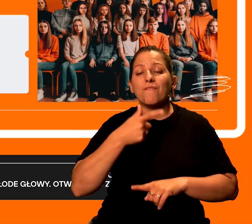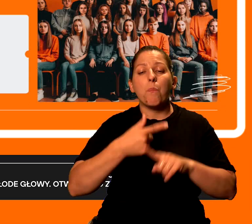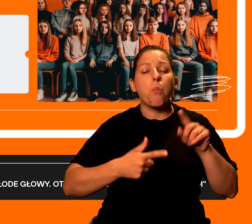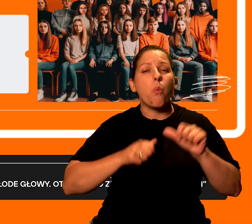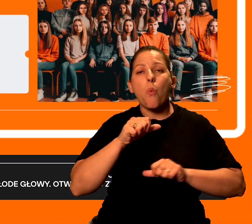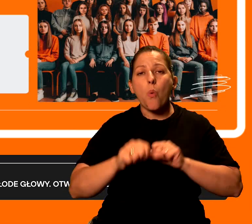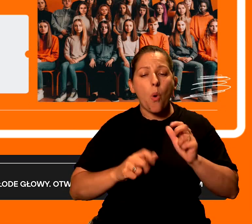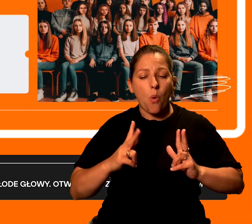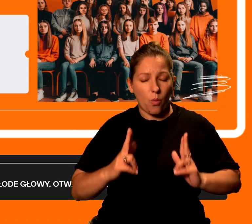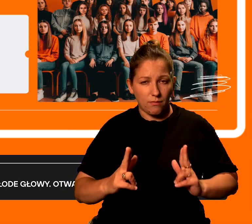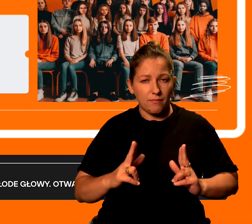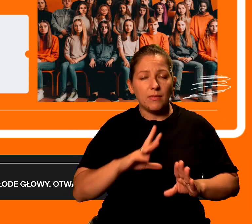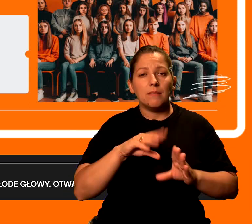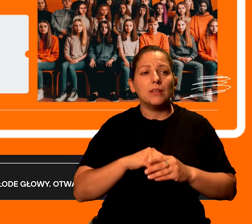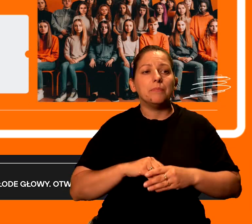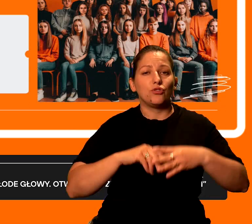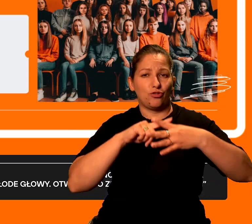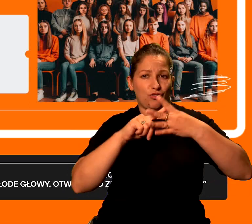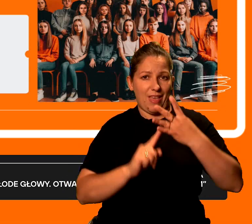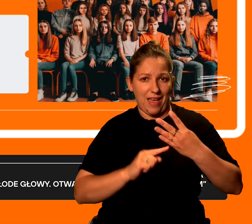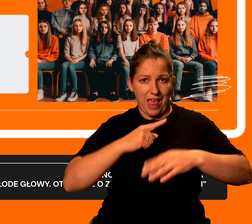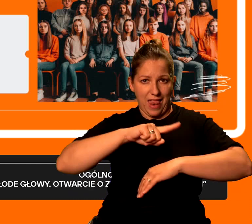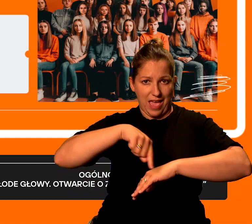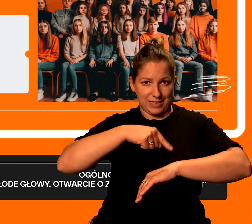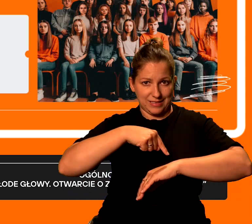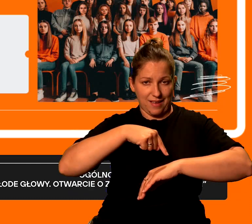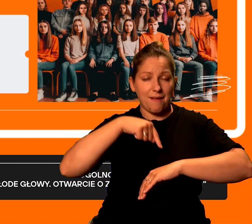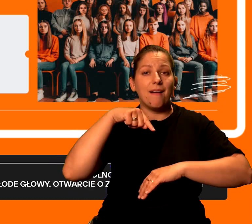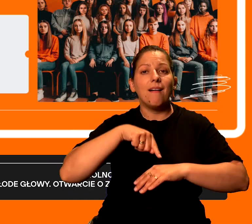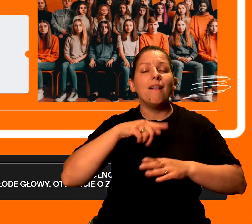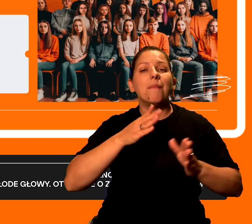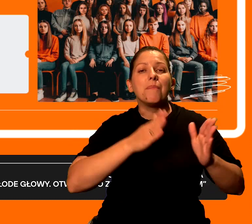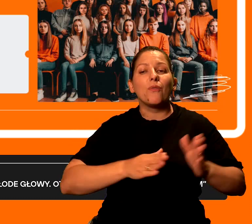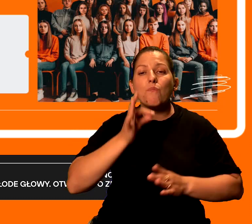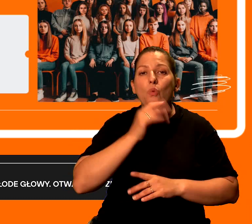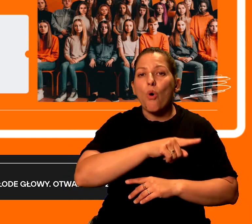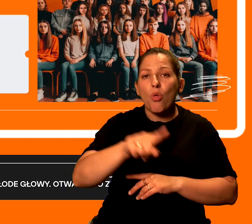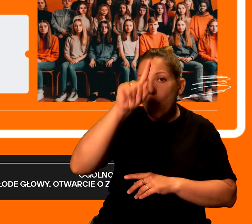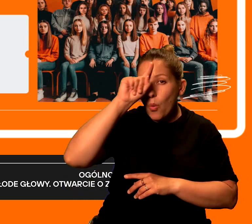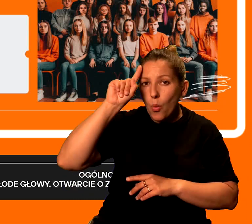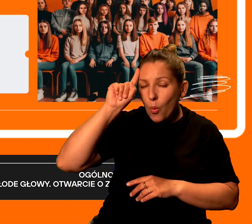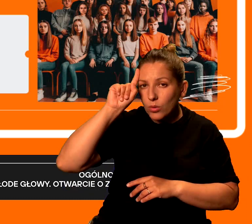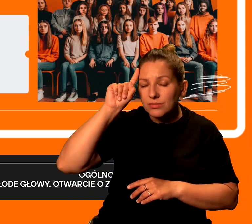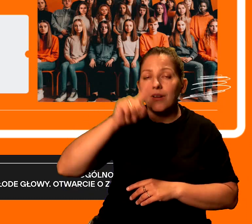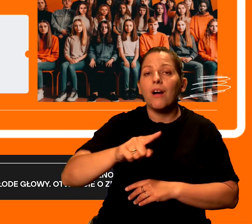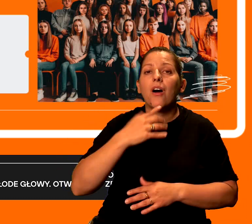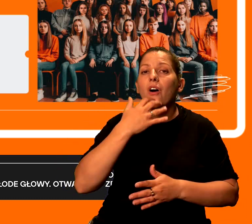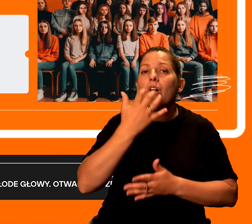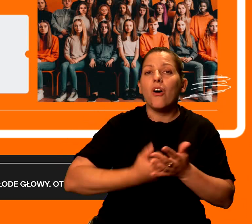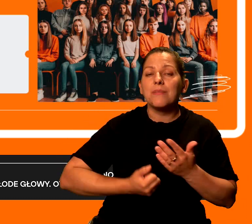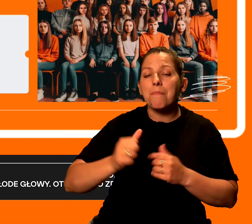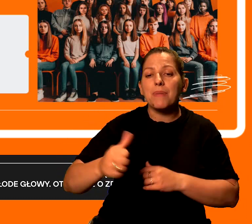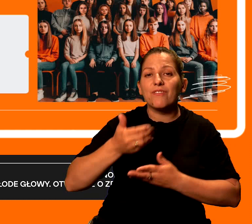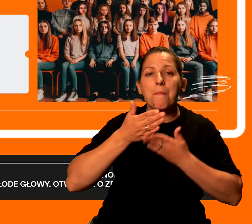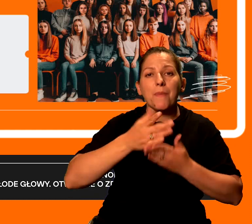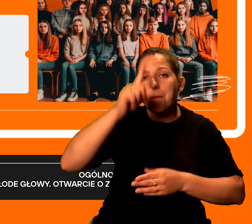półrocze składa się 4 lekcji, które mają przygotować młodych ludzi do korzystania z pierwszej